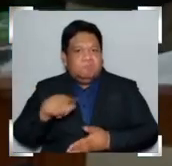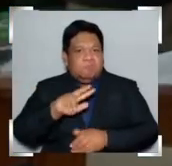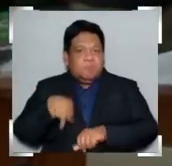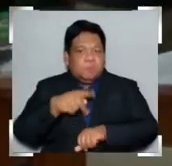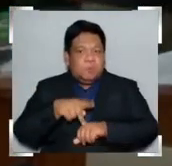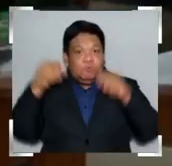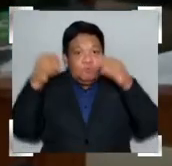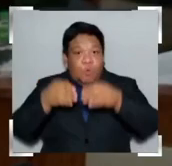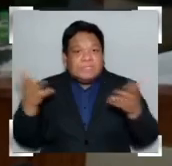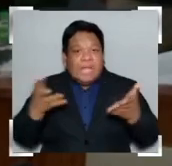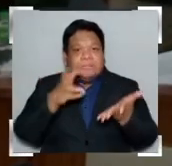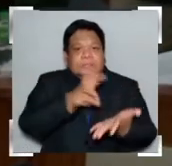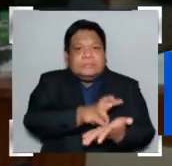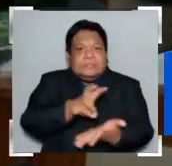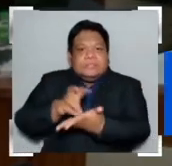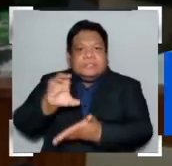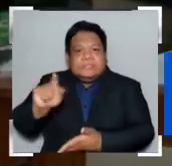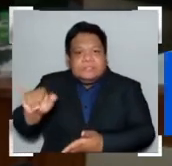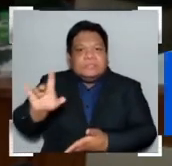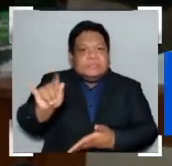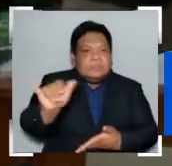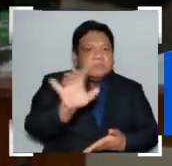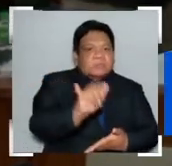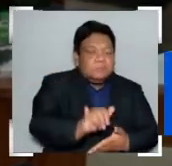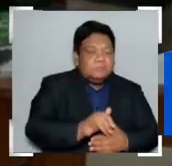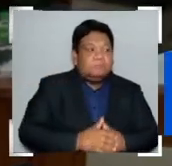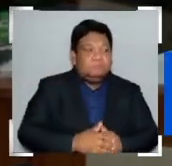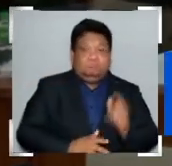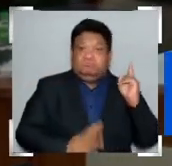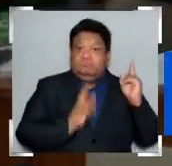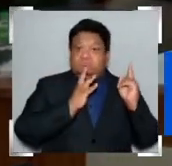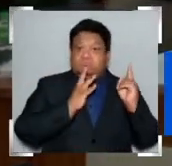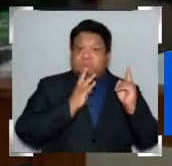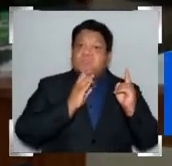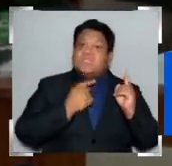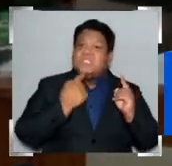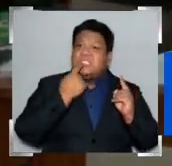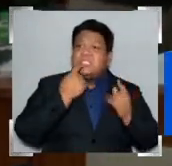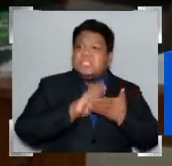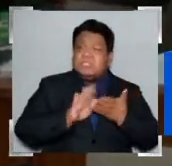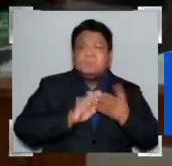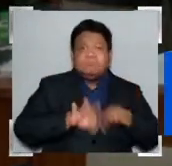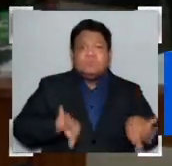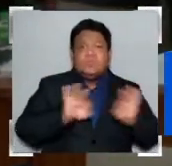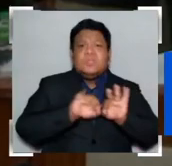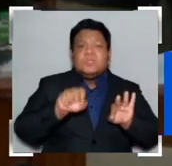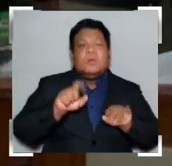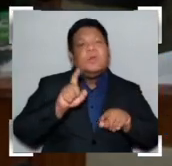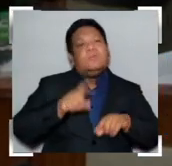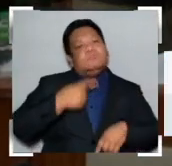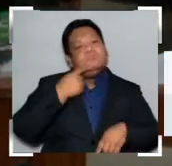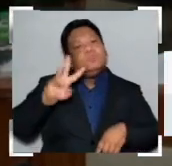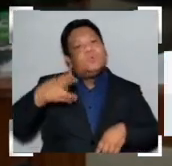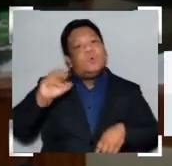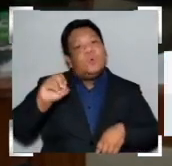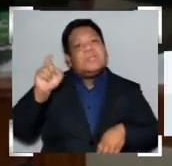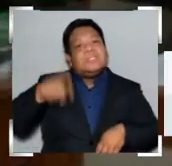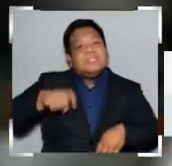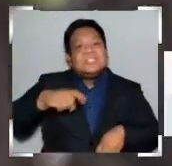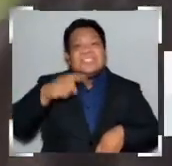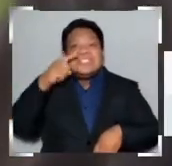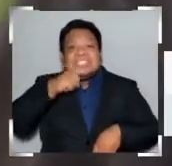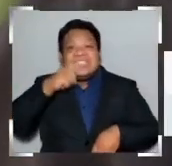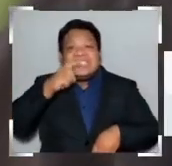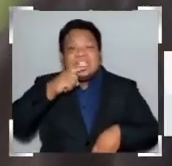Hygiene is very important. Ang sinasabi ng WHO, kailangan mag-toothbrush with an appropriate fluoride